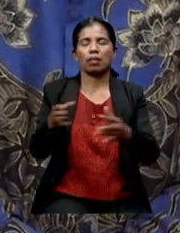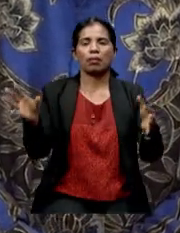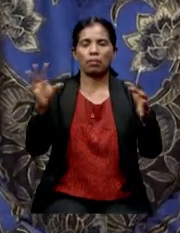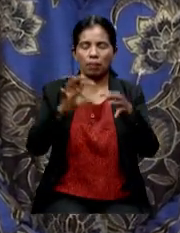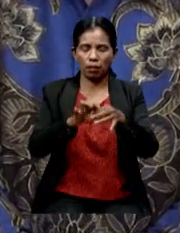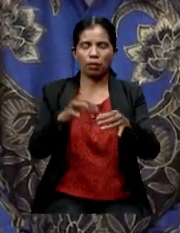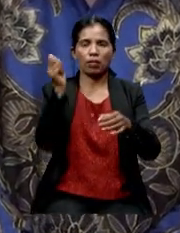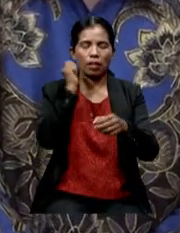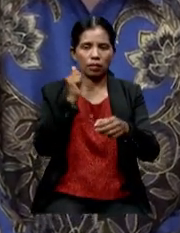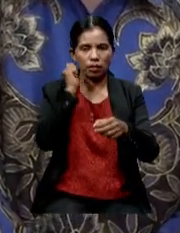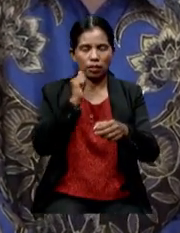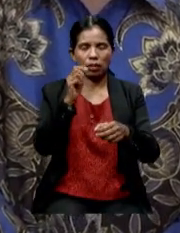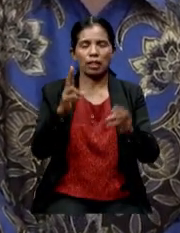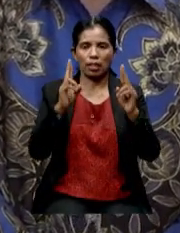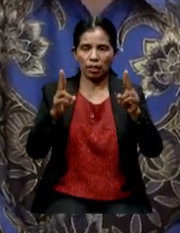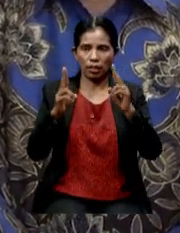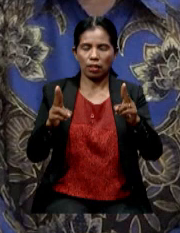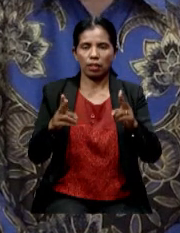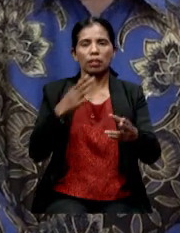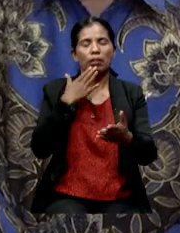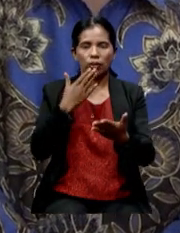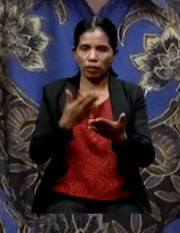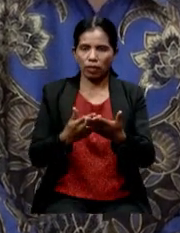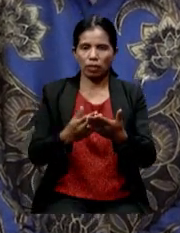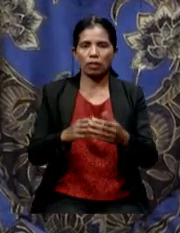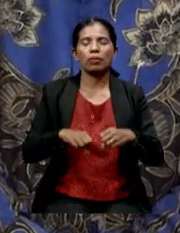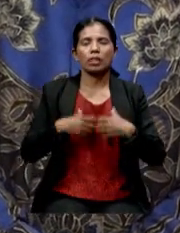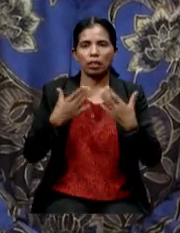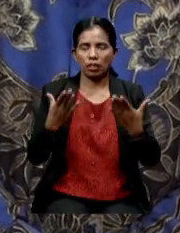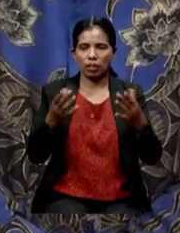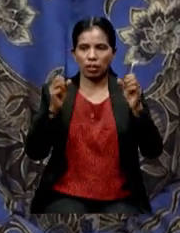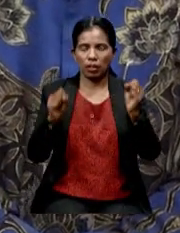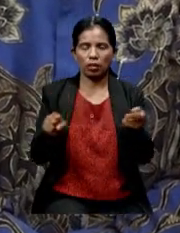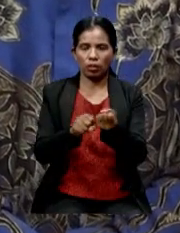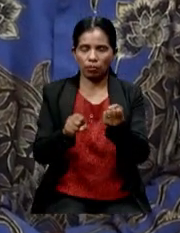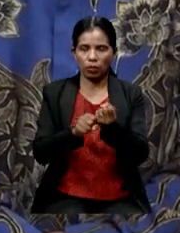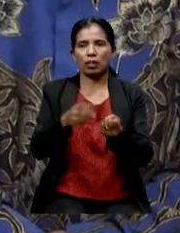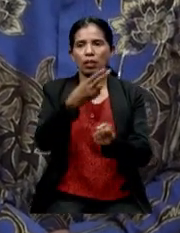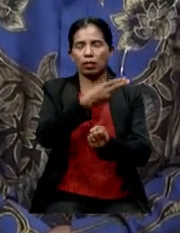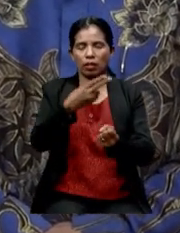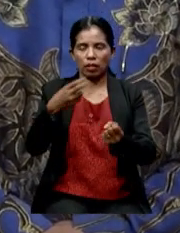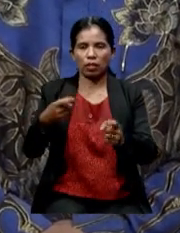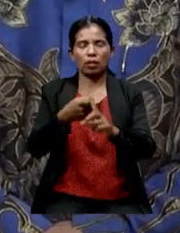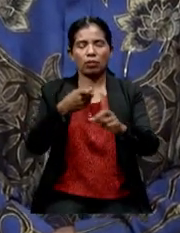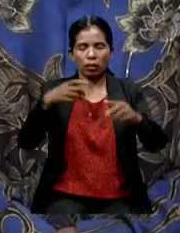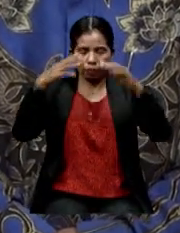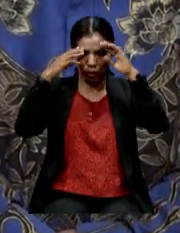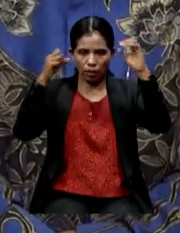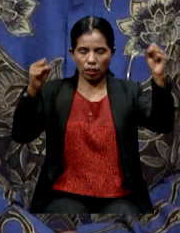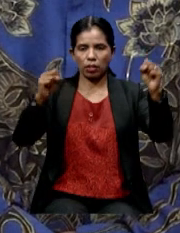ASEAN secara lebih cepat dan lebih baik sebagaimana dukungan Indonesia lewat Presiden Jokowi dan